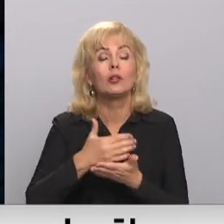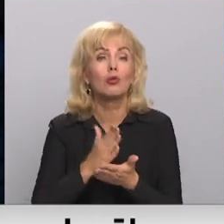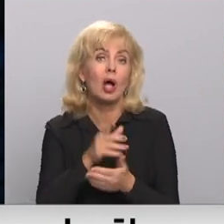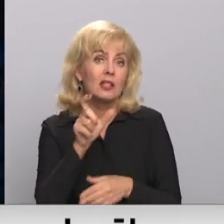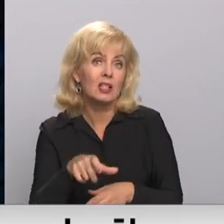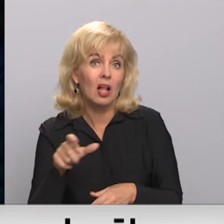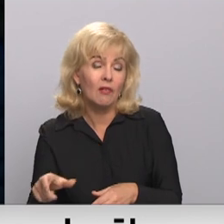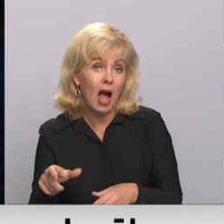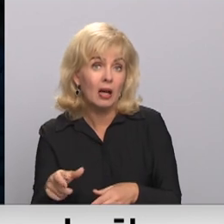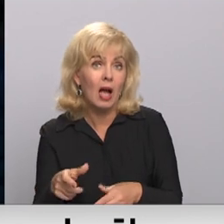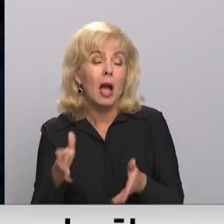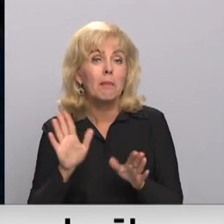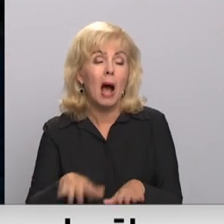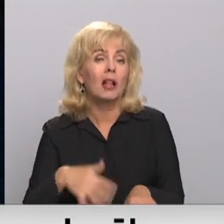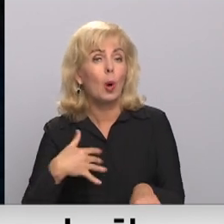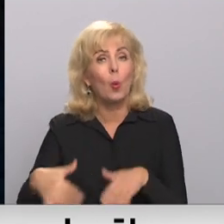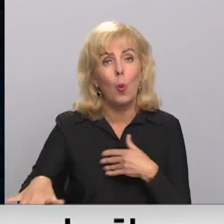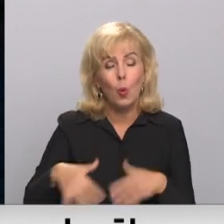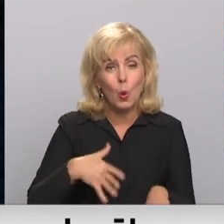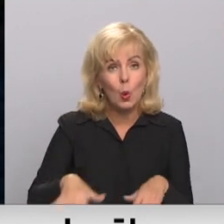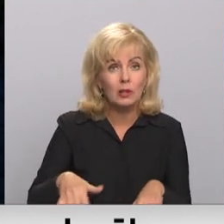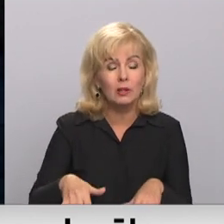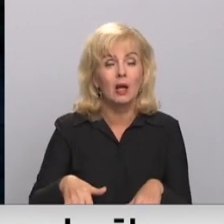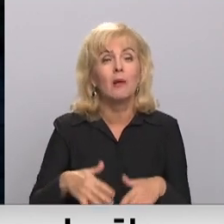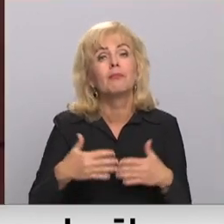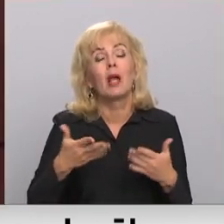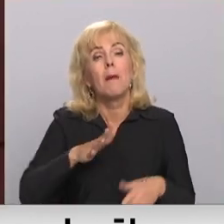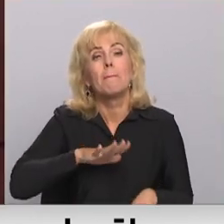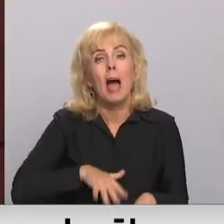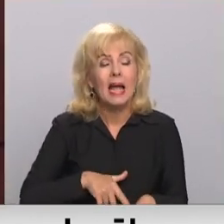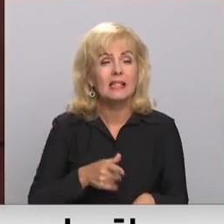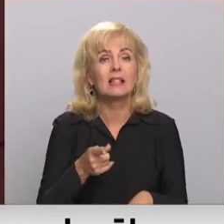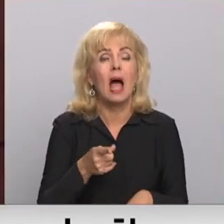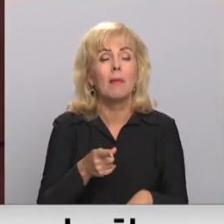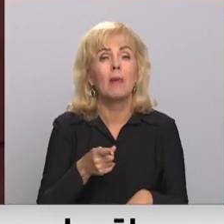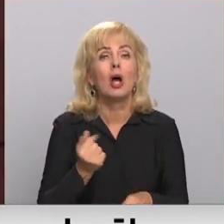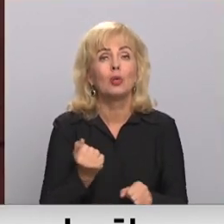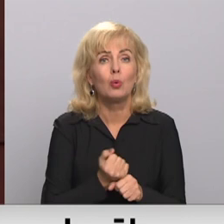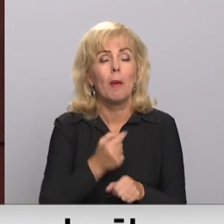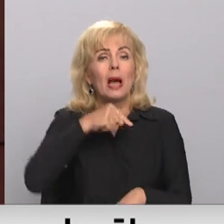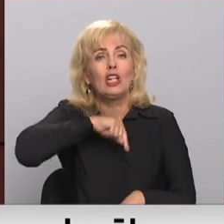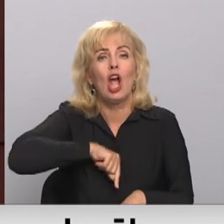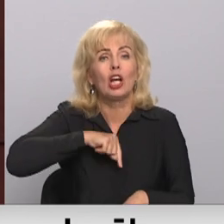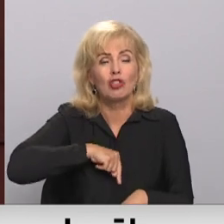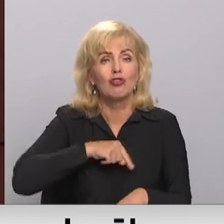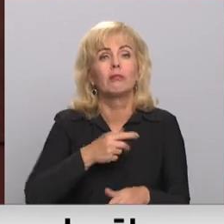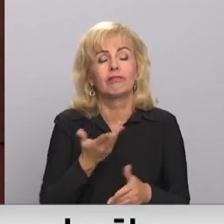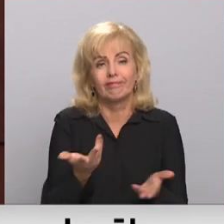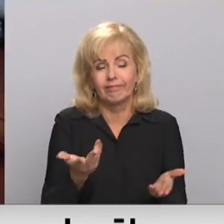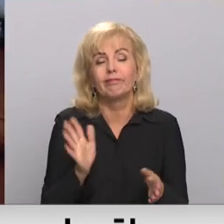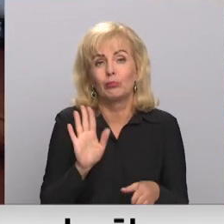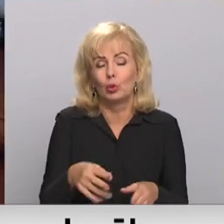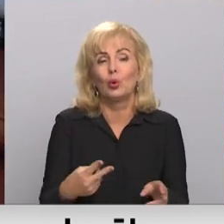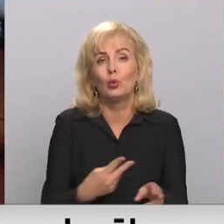cilvēku, varbūt, kurī palīk kūtri, pīrūt bez to. Pēc tam ir jūīgulda, tomēr būs ikšā tāds dubulteiks darbs. Lai